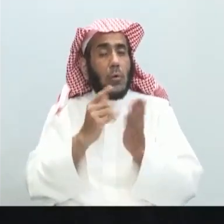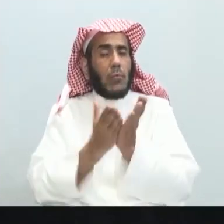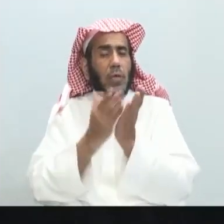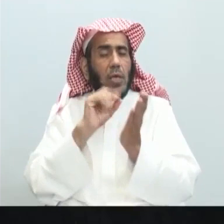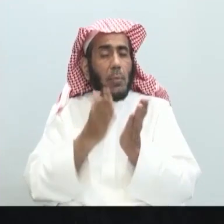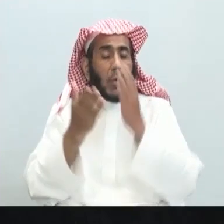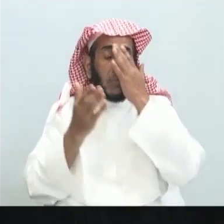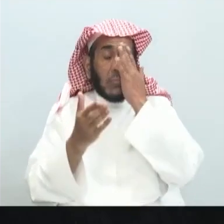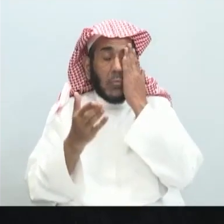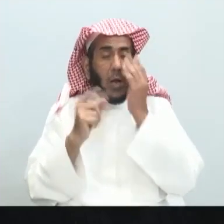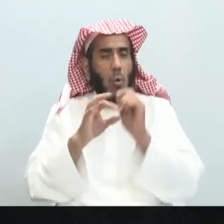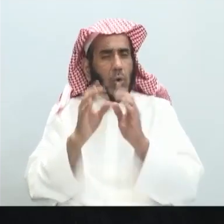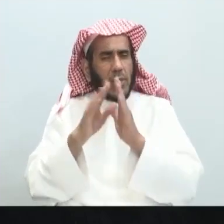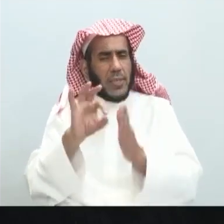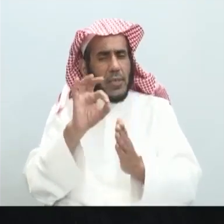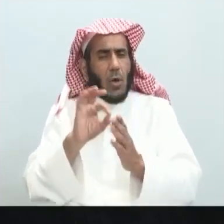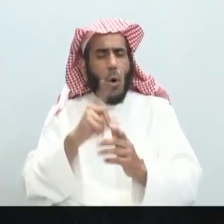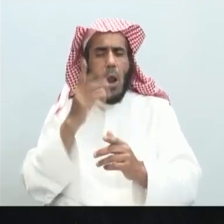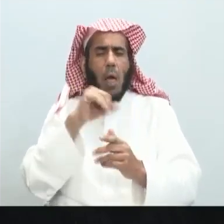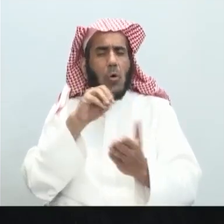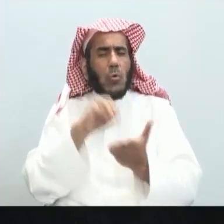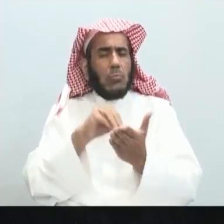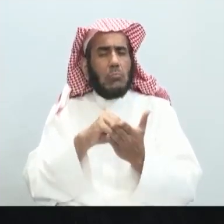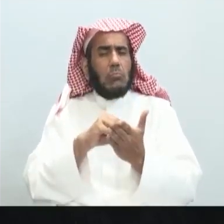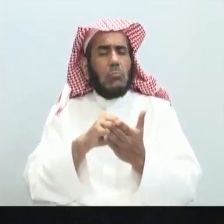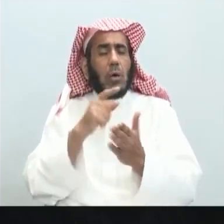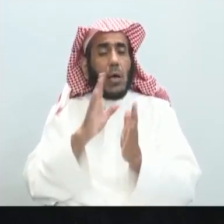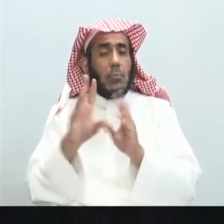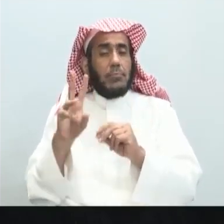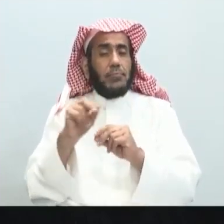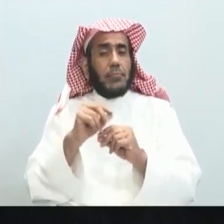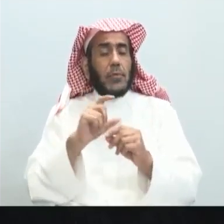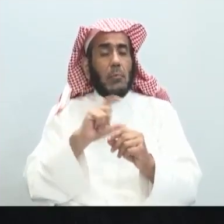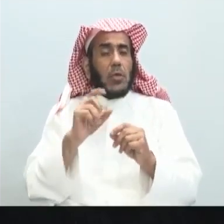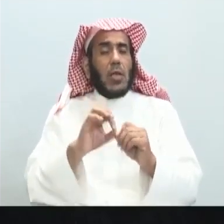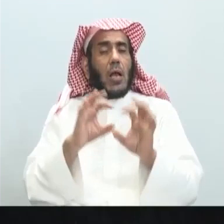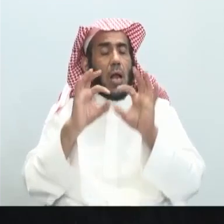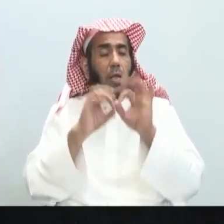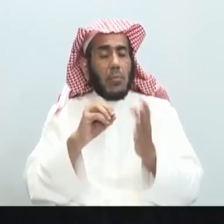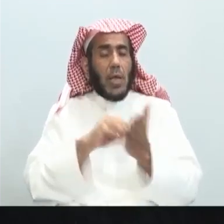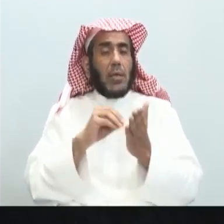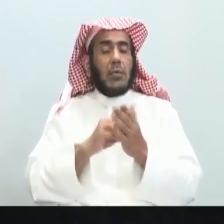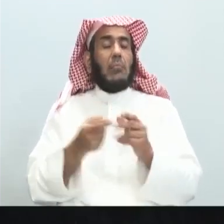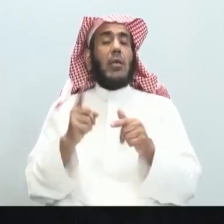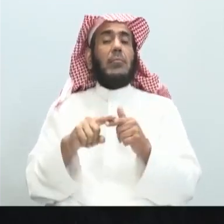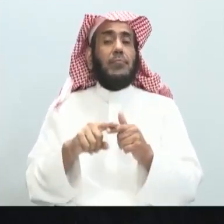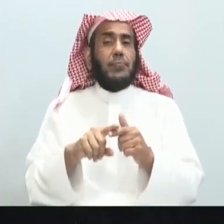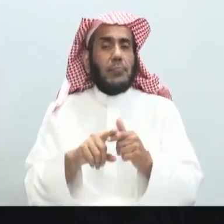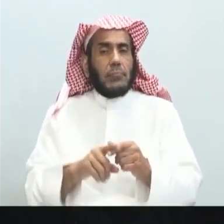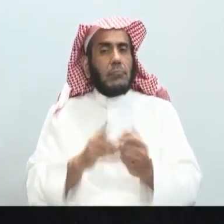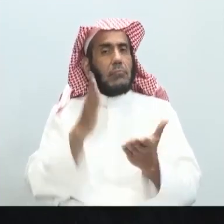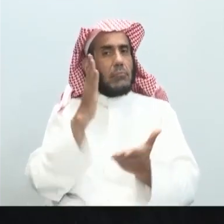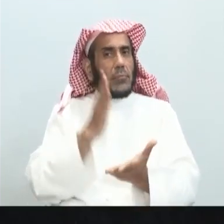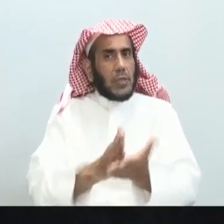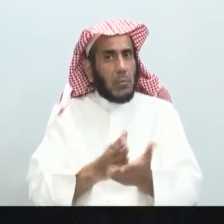في كتابه على وجه التعيين ومن لم يذكره منهم كما جاءت الايات بذلك ايضا التصديق